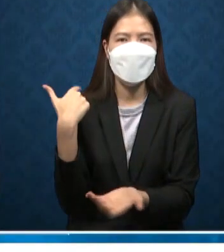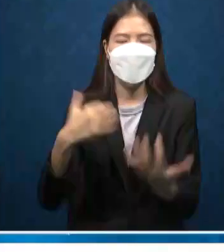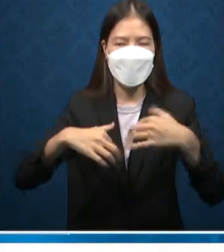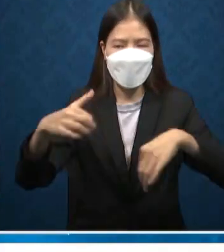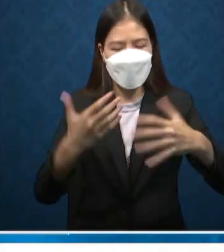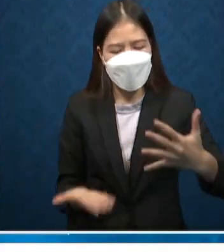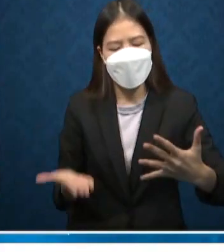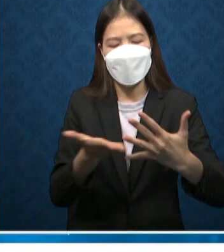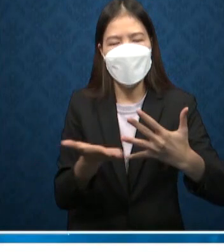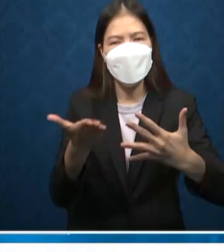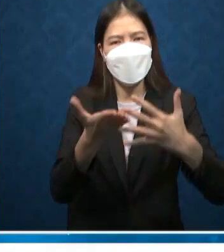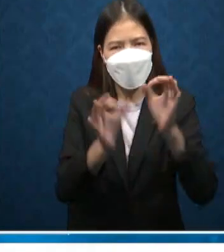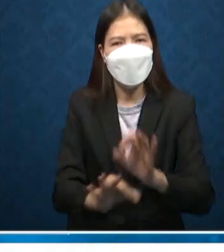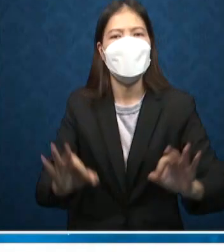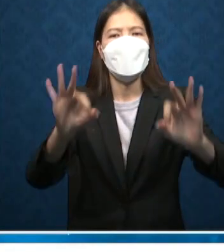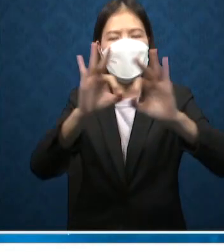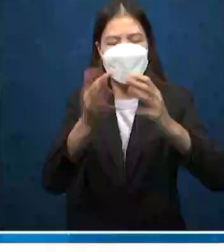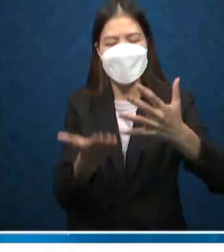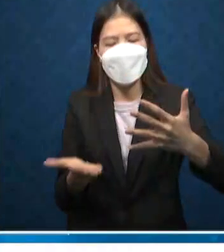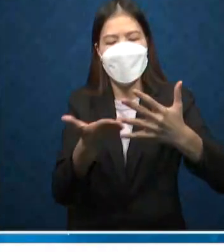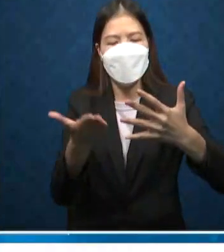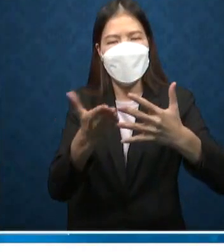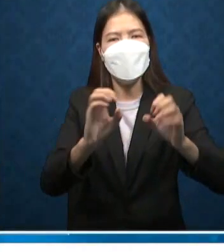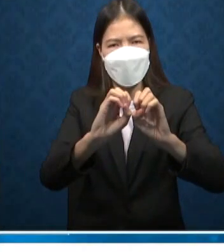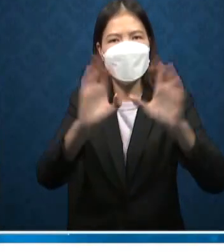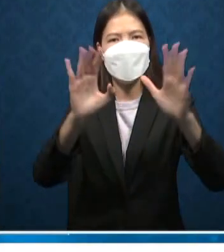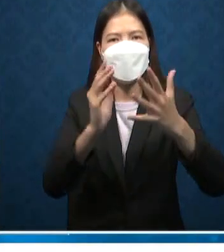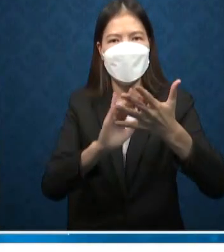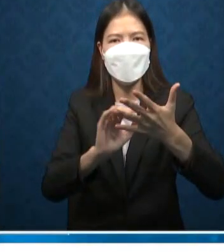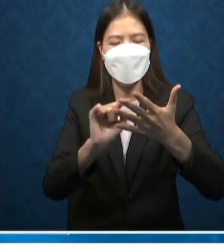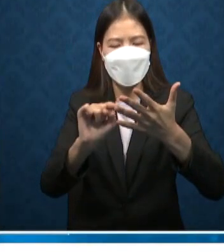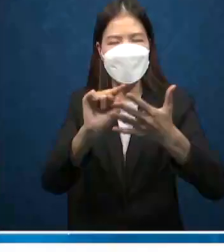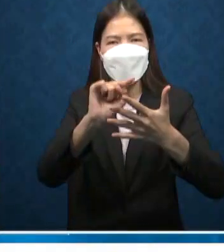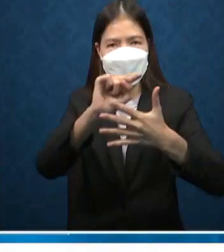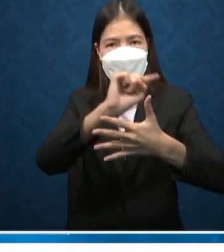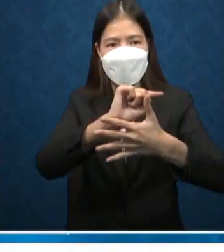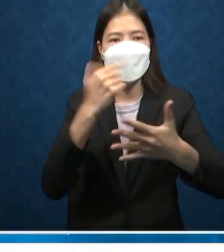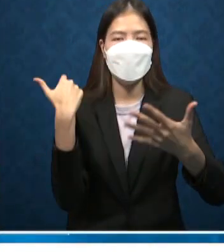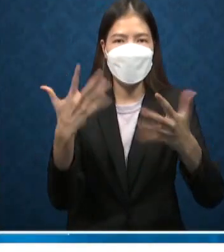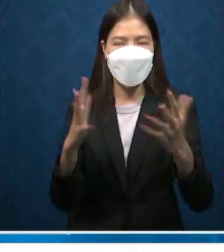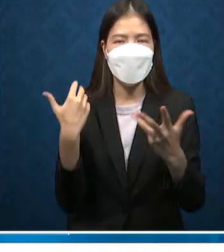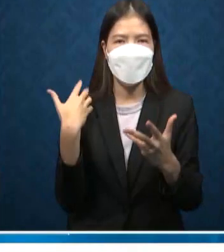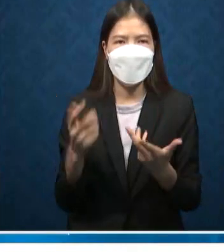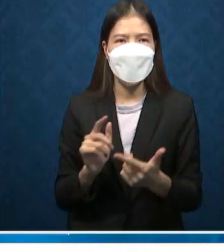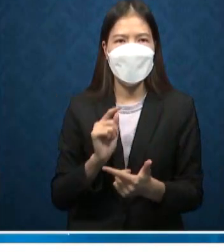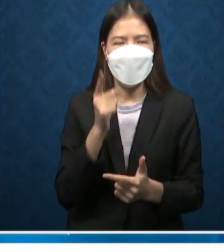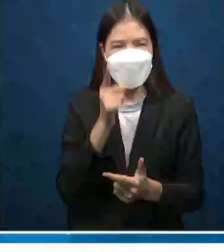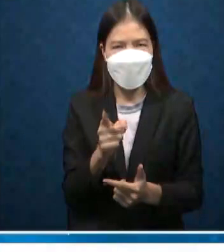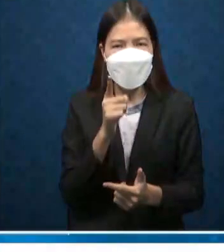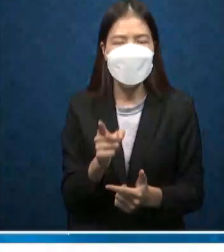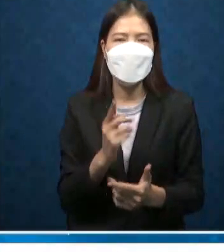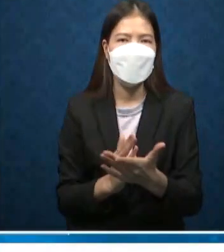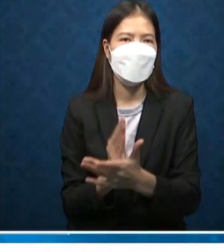ำดับความสำคัญที่ชัดเจนที่บรรลุเป้าหมายของแผนงานบูรณาการทั้งอย่างแท้จริงน